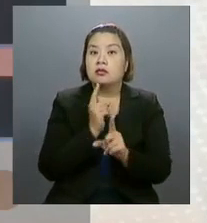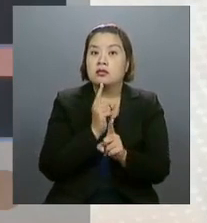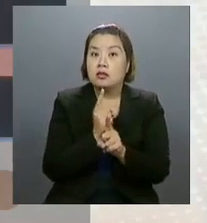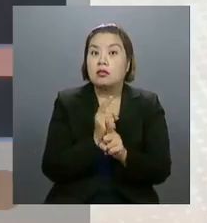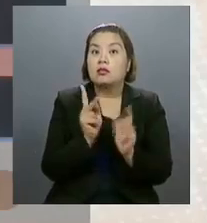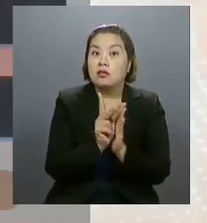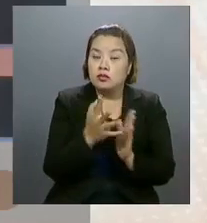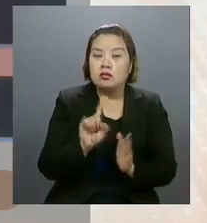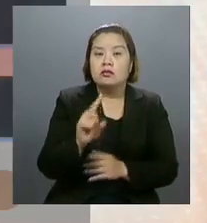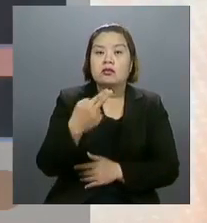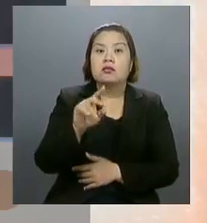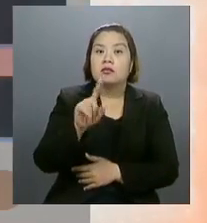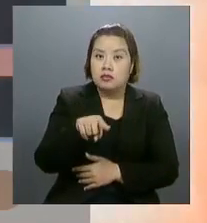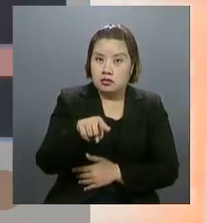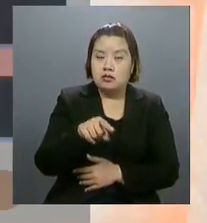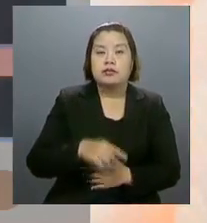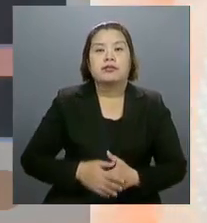11,293 แห่ง